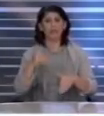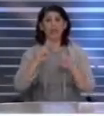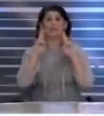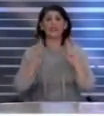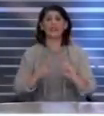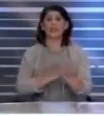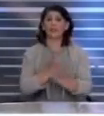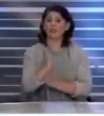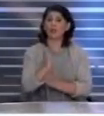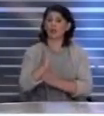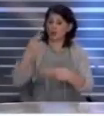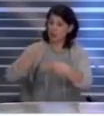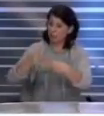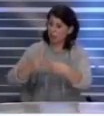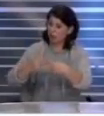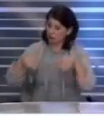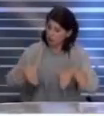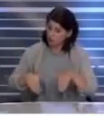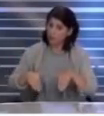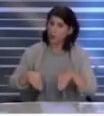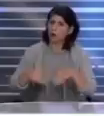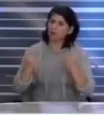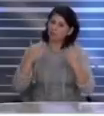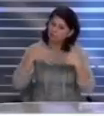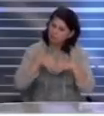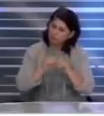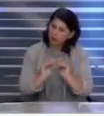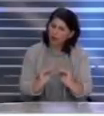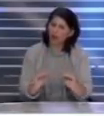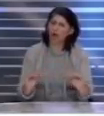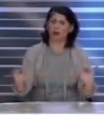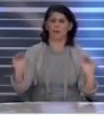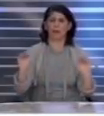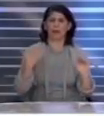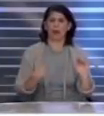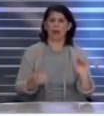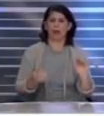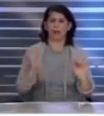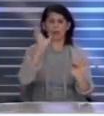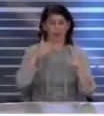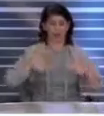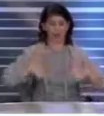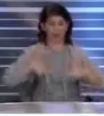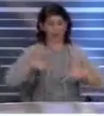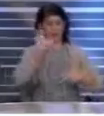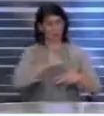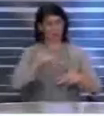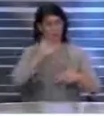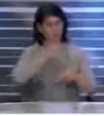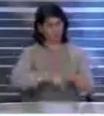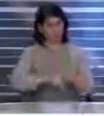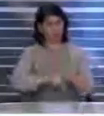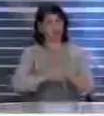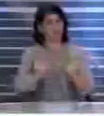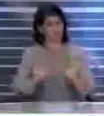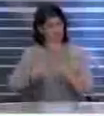γειτονίας και να ομαλοποιήσει τις σχέσεις της με όλα τα κράτη-μέλη της Ευρωπαϊκής Ένωσης. Συμπεριλαμβανομένως προφανώς και της